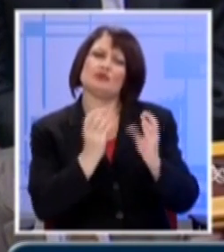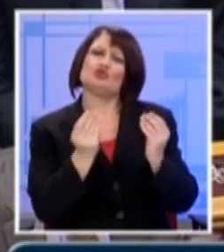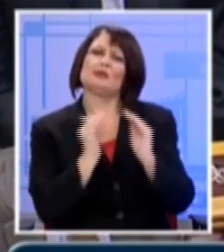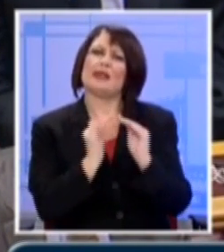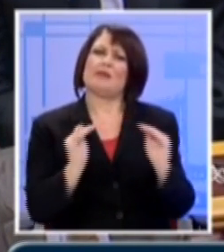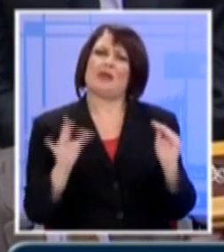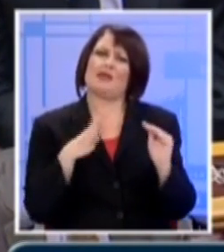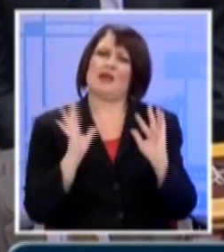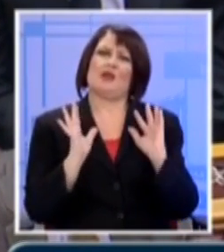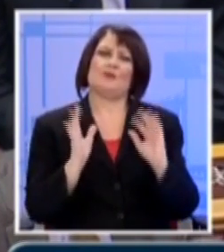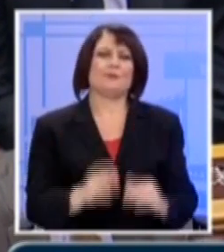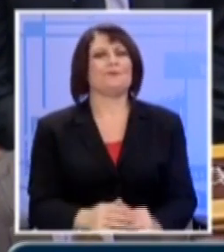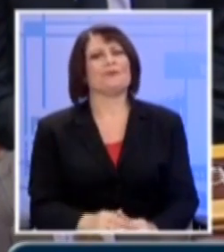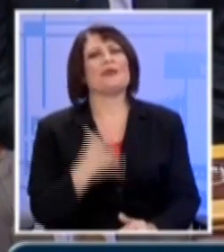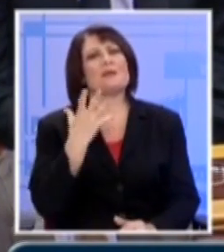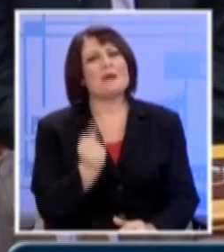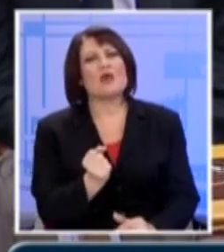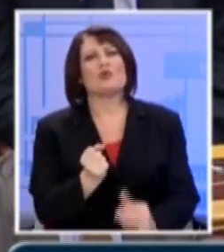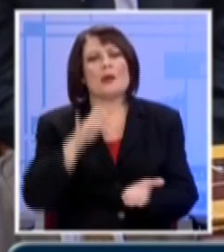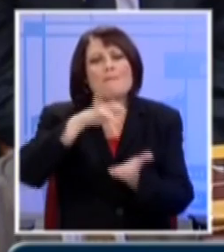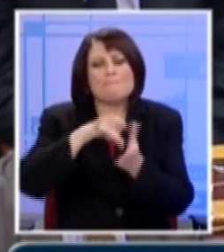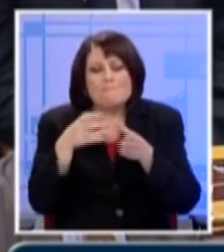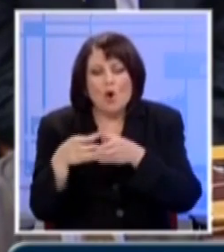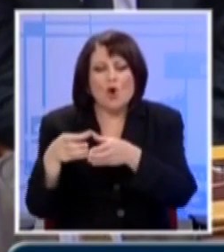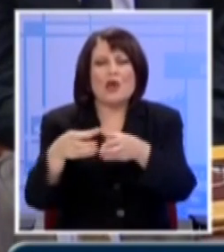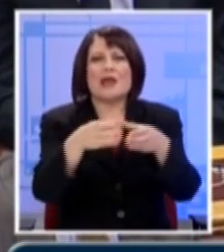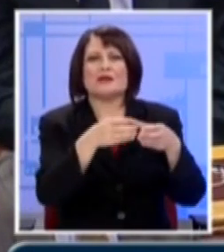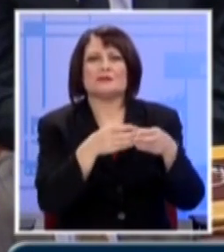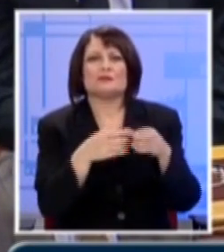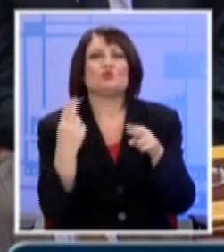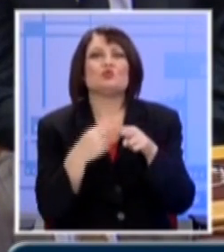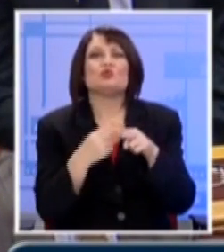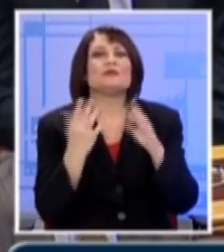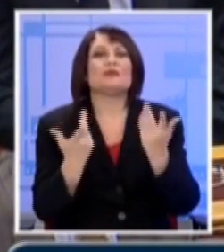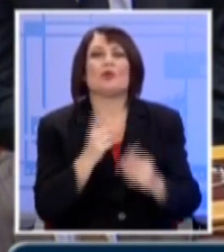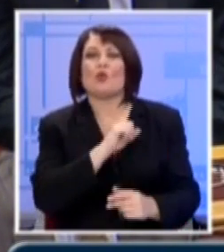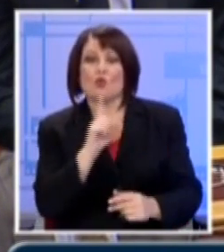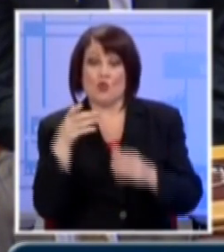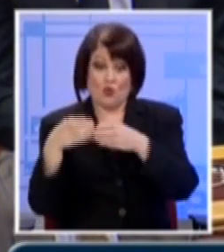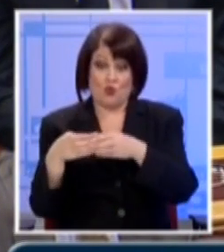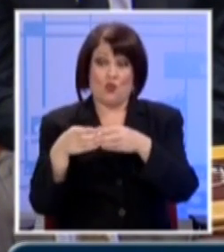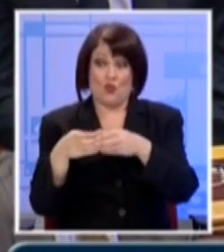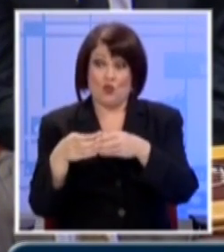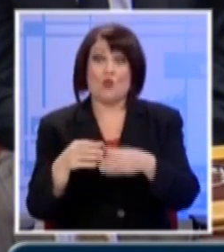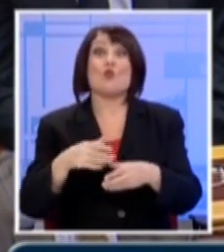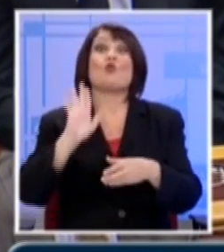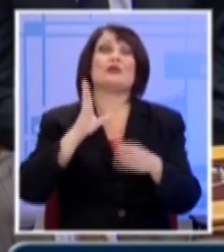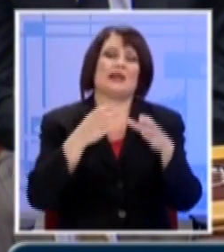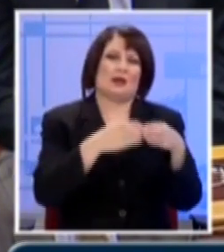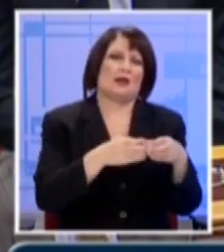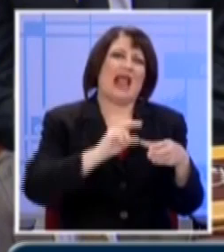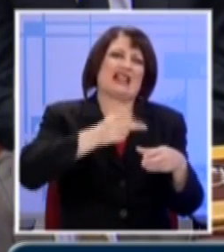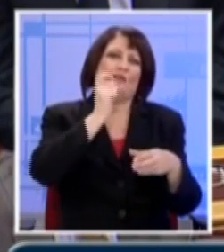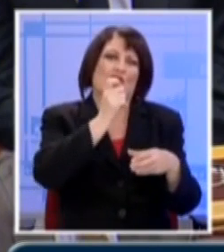και η ποιότητας. Υπάρχουν πολλοί πόλοι. Ο κρίσιμος πόλος δεν είναι ούτε ένας της κυβέρνησης, ούτε άλλος